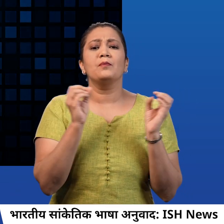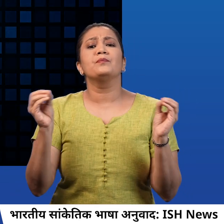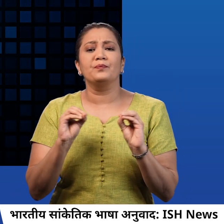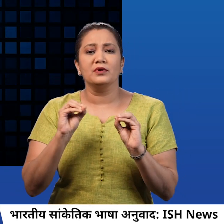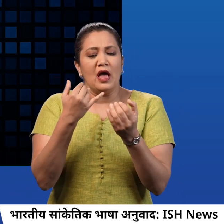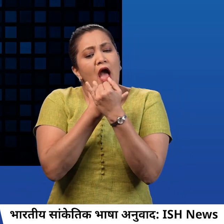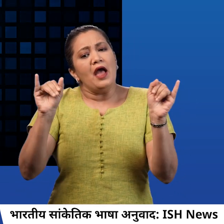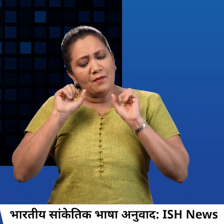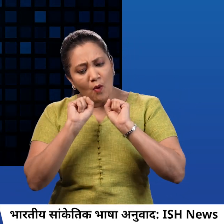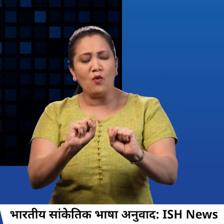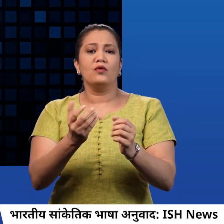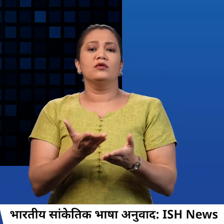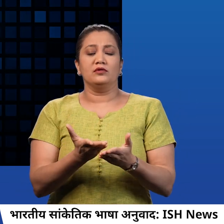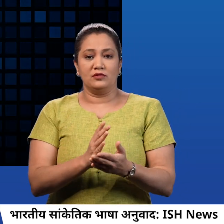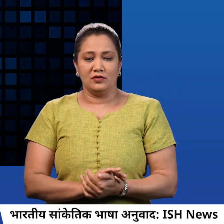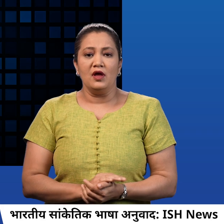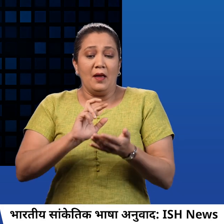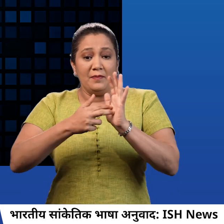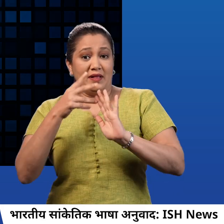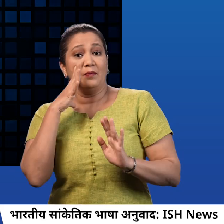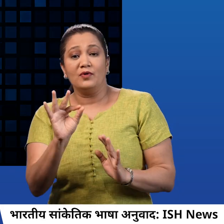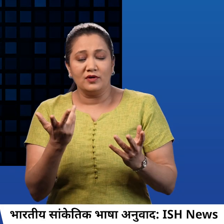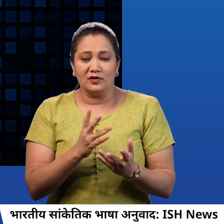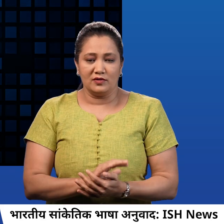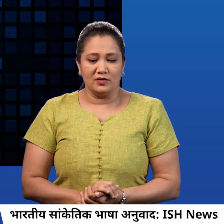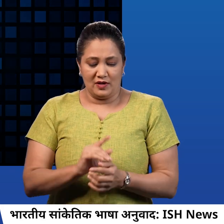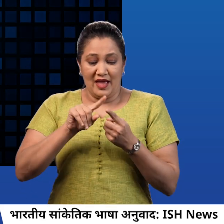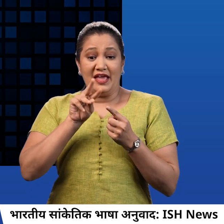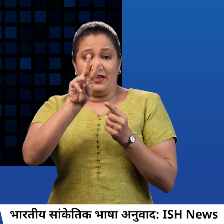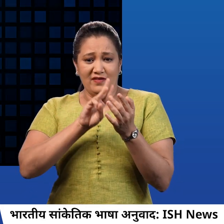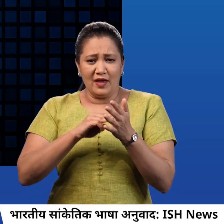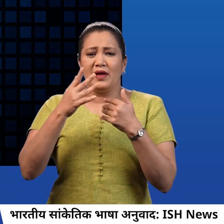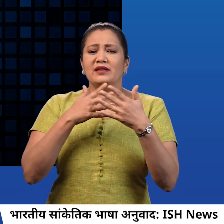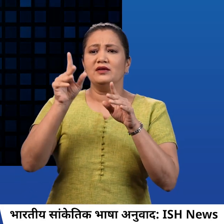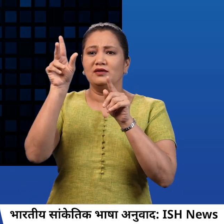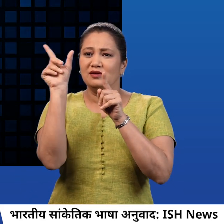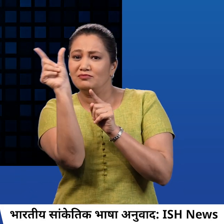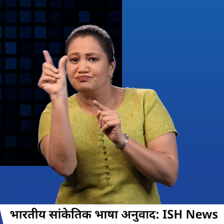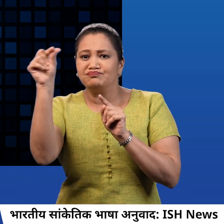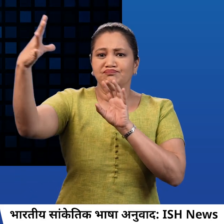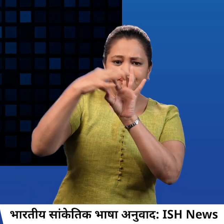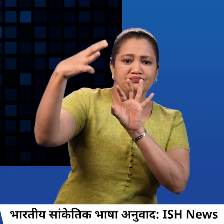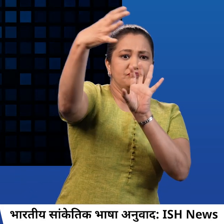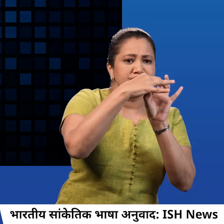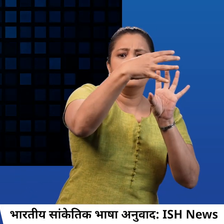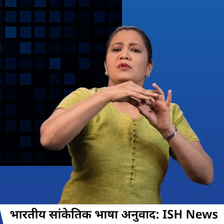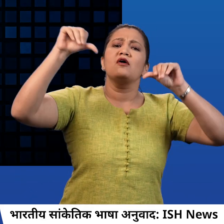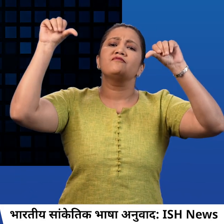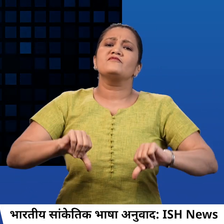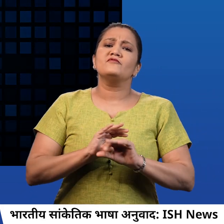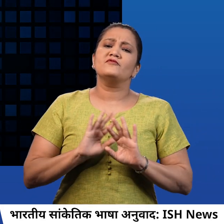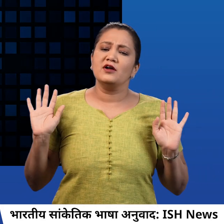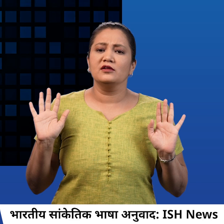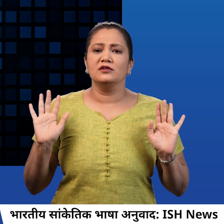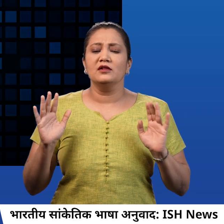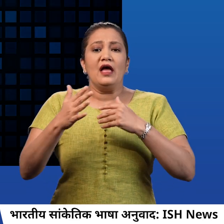तर ते पूर्णतः स्वतंत्र यंत्र आहे. आणि महत्त्वाचं म्हणजे आपल्या इलेक्ट्रॉनिक मतदान यंत्रात रेडिओ फ्रिक्वेन्सीच्या उपयोगानं संपर्क